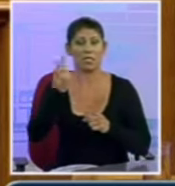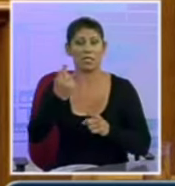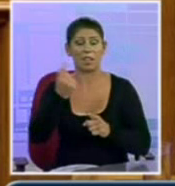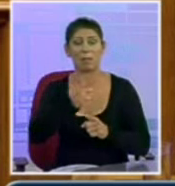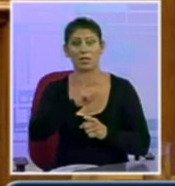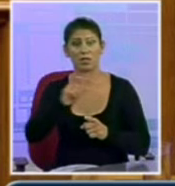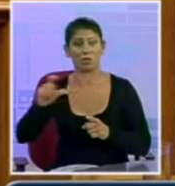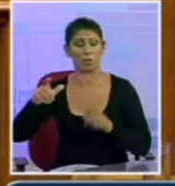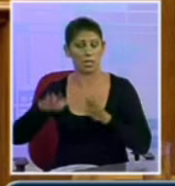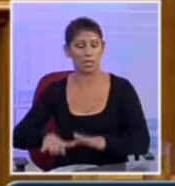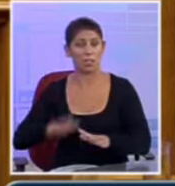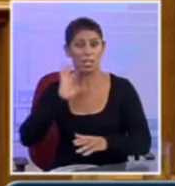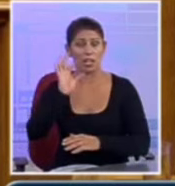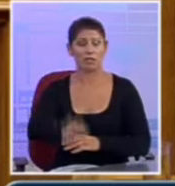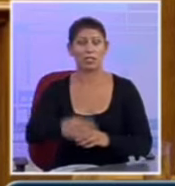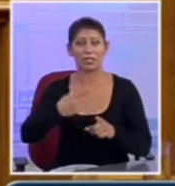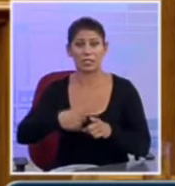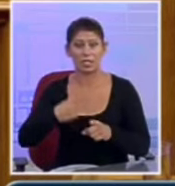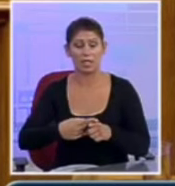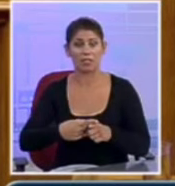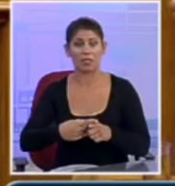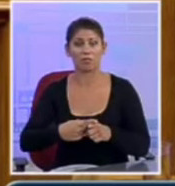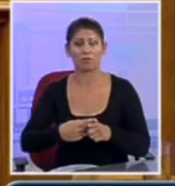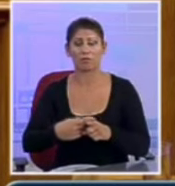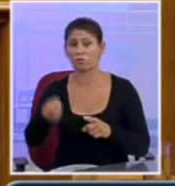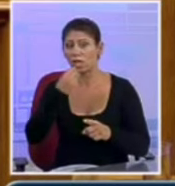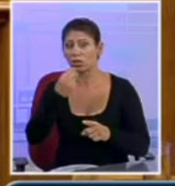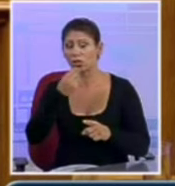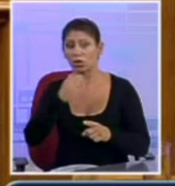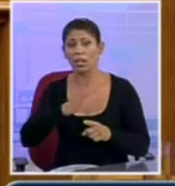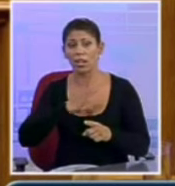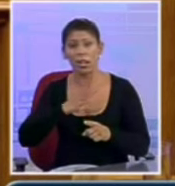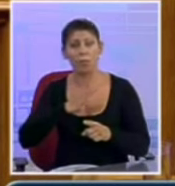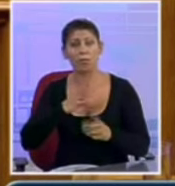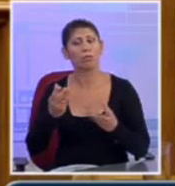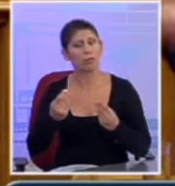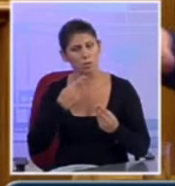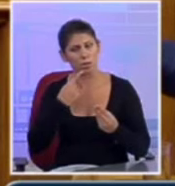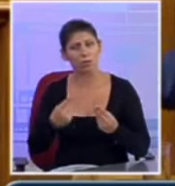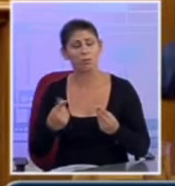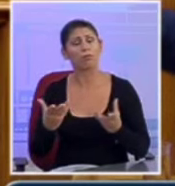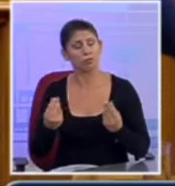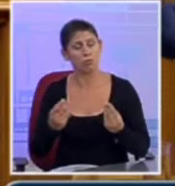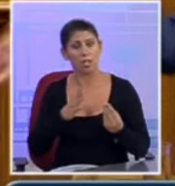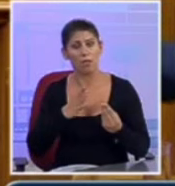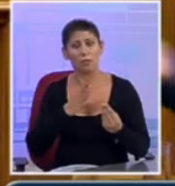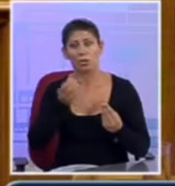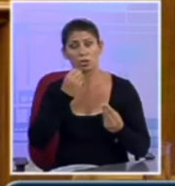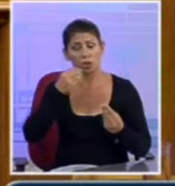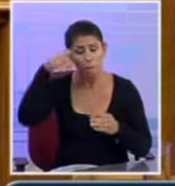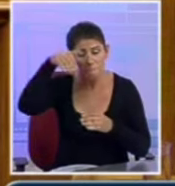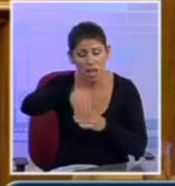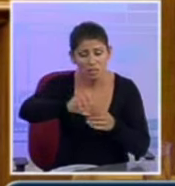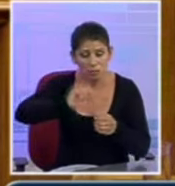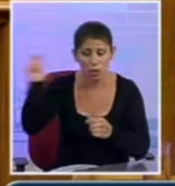ανέργους, οδήγησαν τη χώρα να τρώει ο κόσμος, όπως υπόθηκαν από πολλούς, αρκετός κόσμος μέσα από